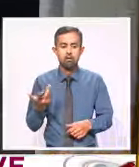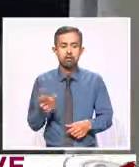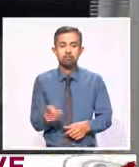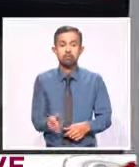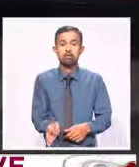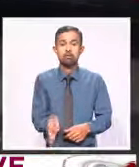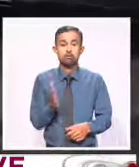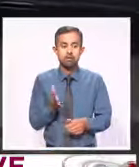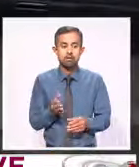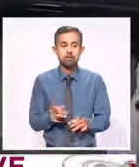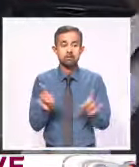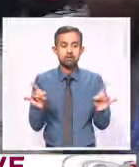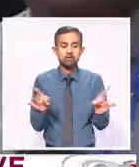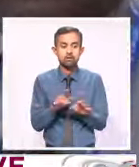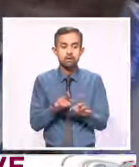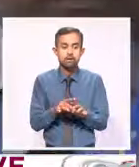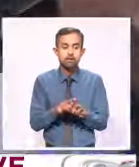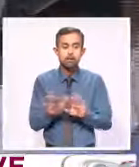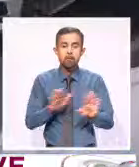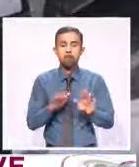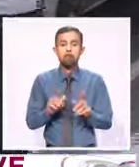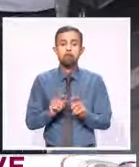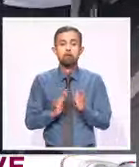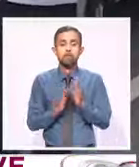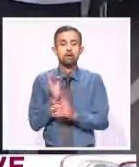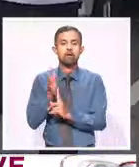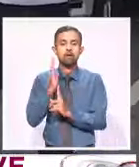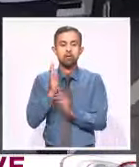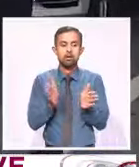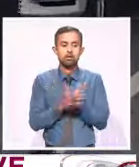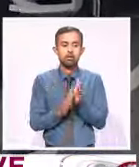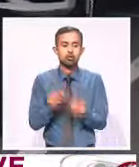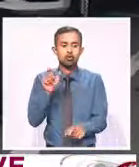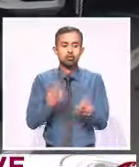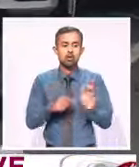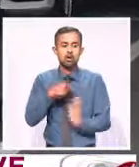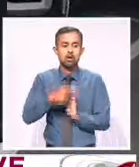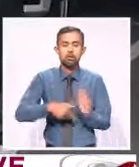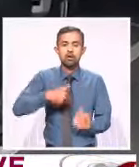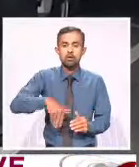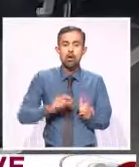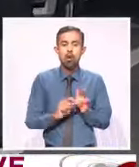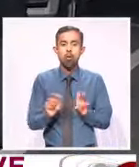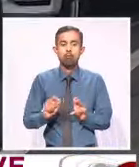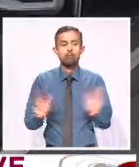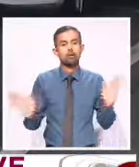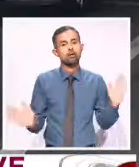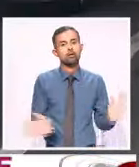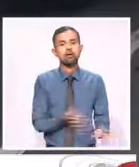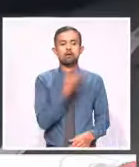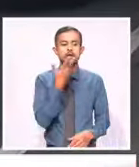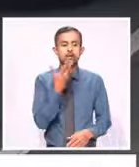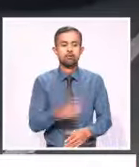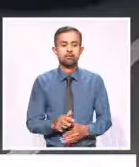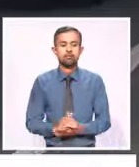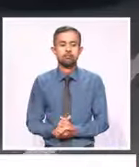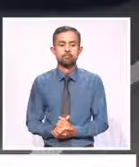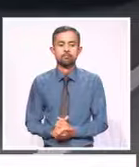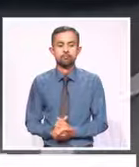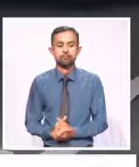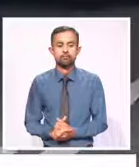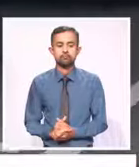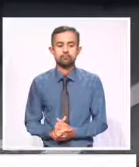තහනම් නියෝගයේ නිකුත් කිරීමත් සමග අතුරු පාලන කමිටුවේ සභාපතිවරයා ඇතුළු පිරිස ශ්‍රී ලංකා ක්‍රිකට් ආයතනයෙන් පිටත්ව ගියා.